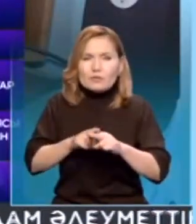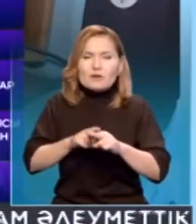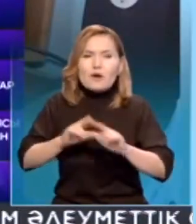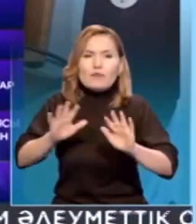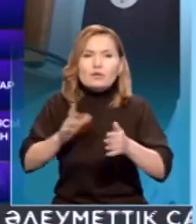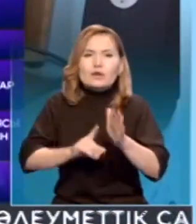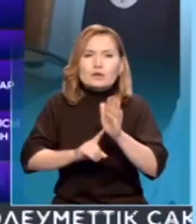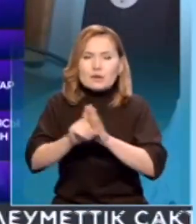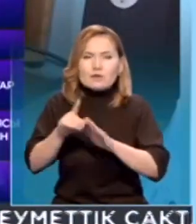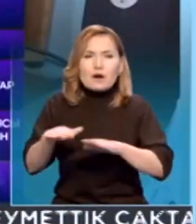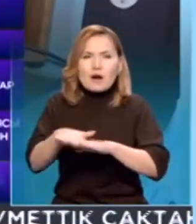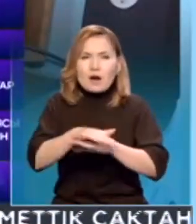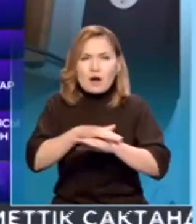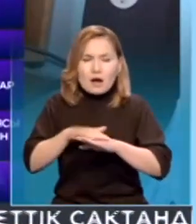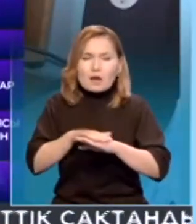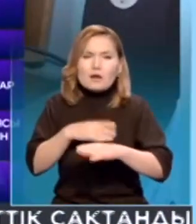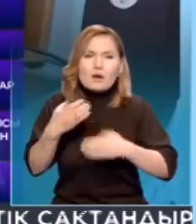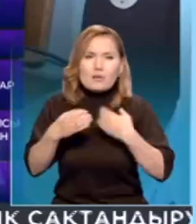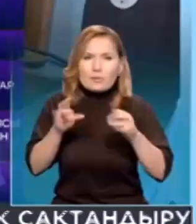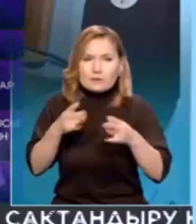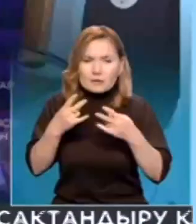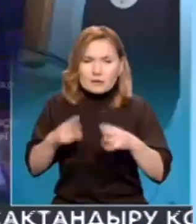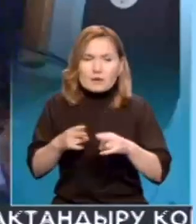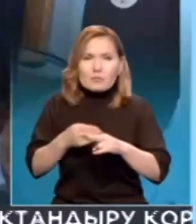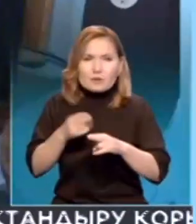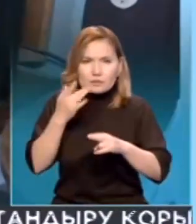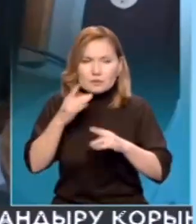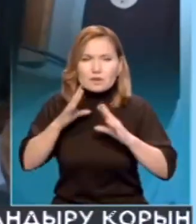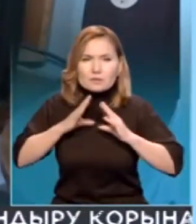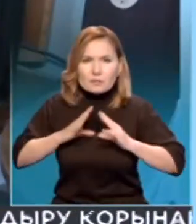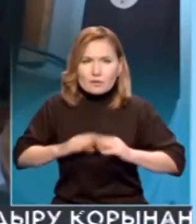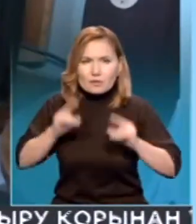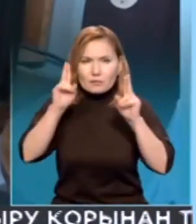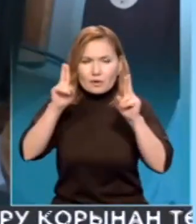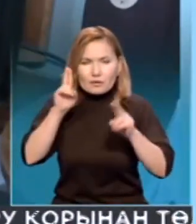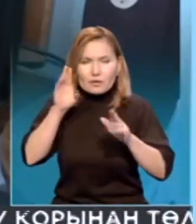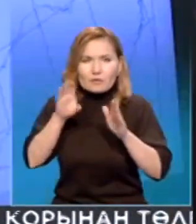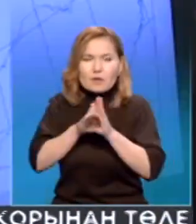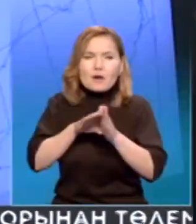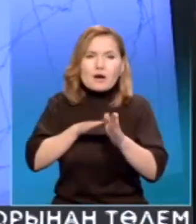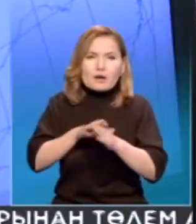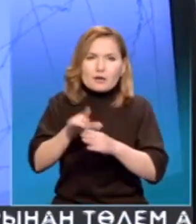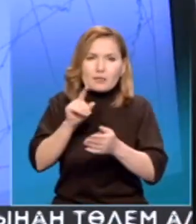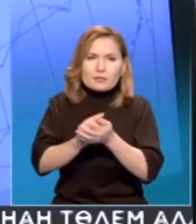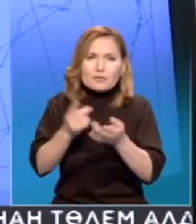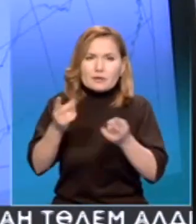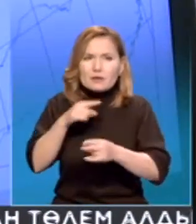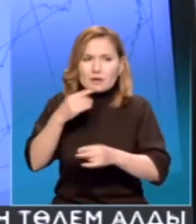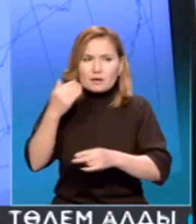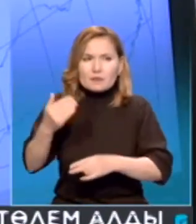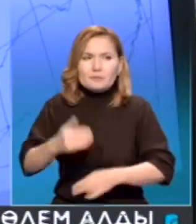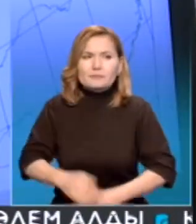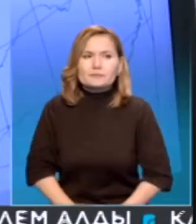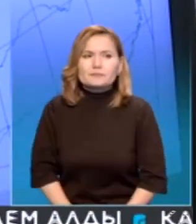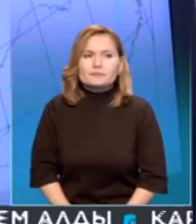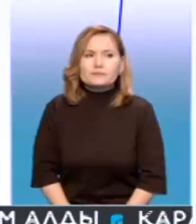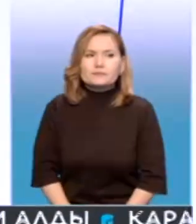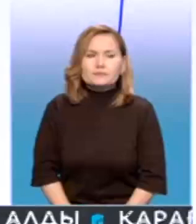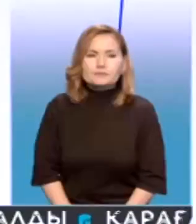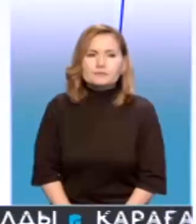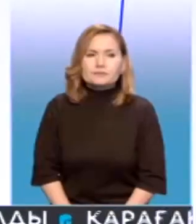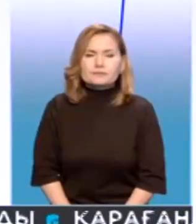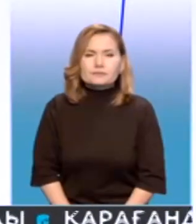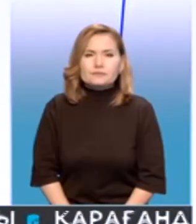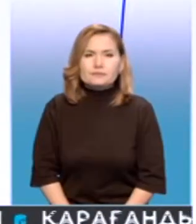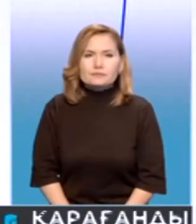салынбай, барынша қауіпсіздік ережелерін сақтауға кеңес береді. Жазира Оразқызы, Ерболат Қуанышев, Қазақстан ұлттық